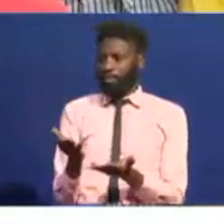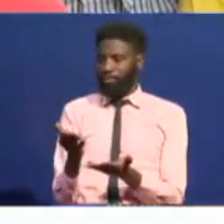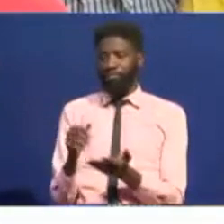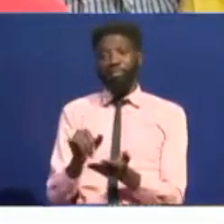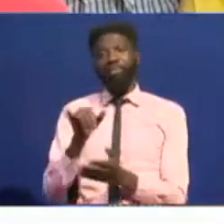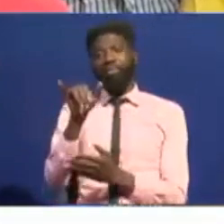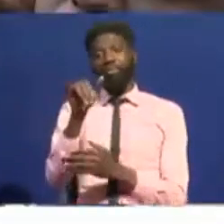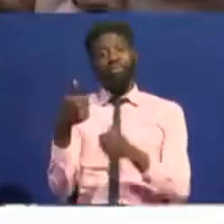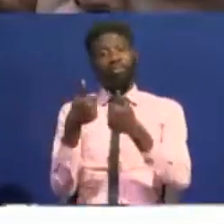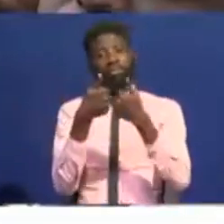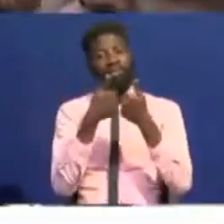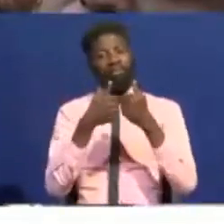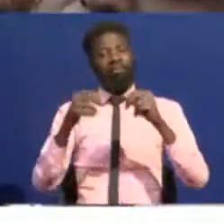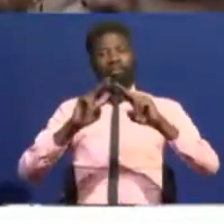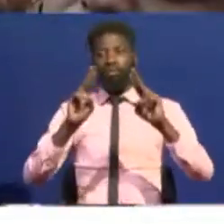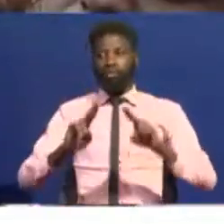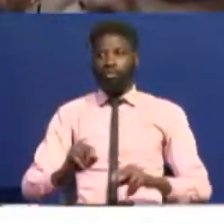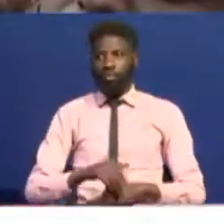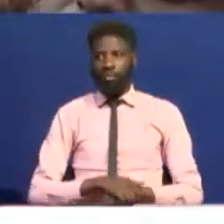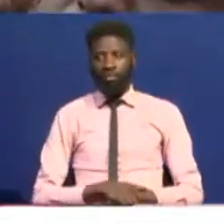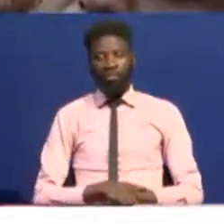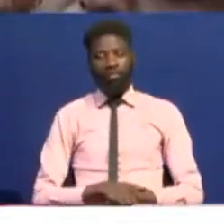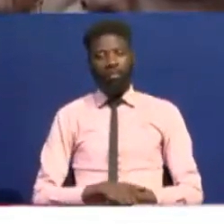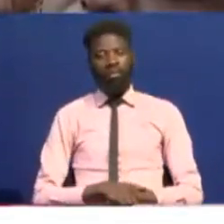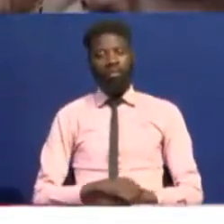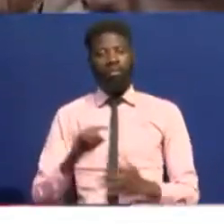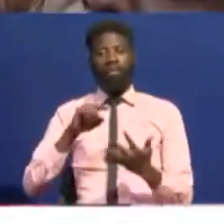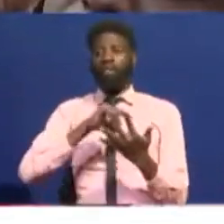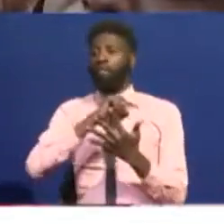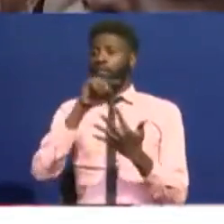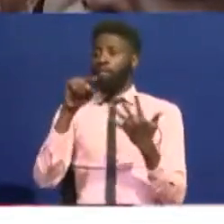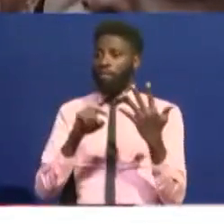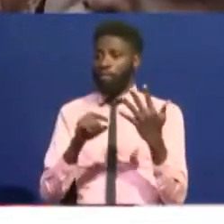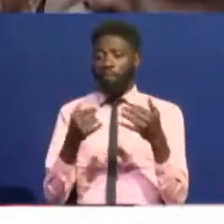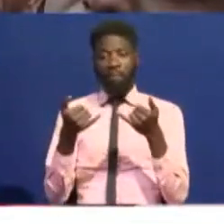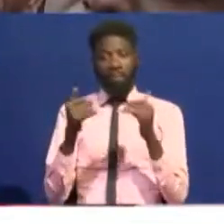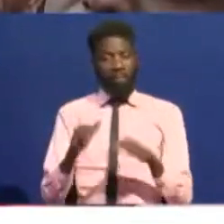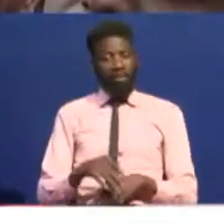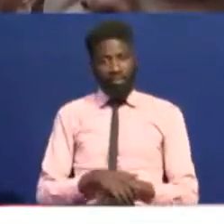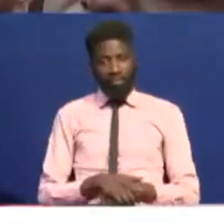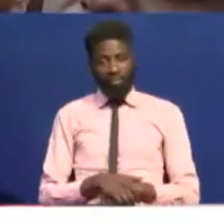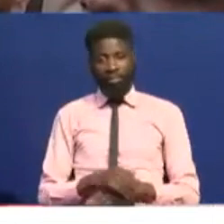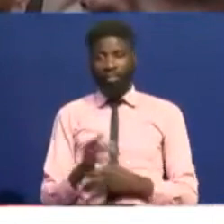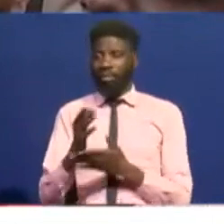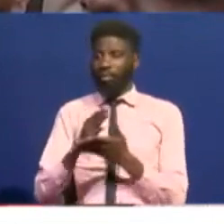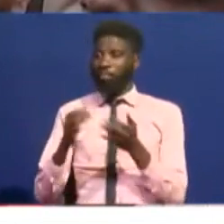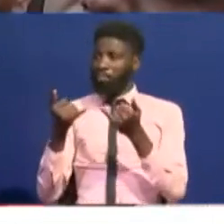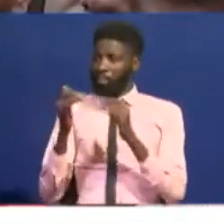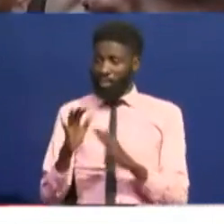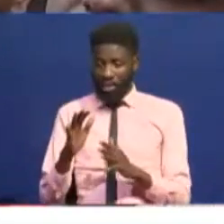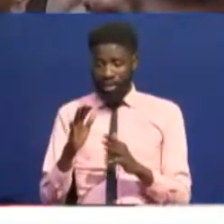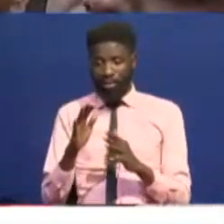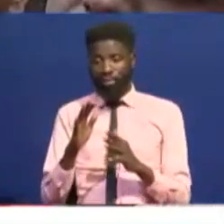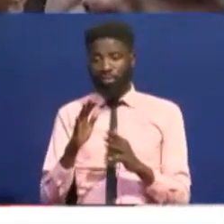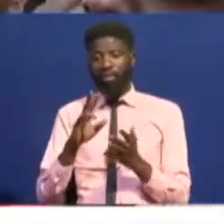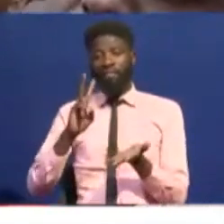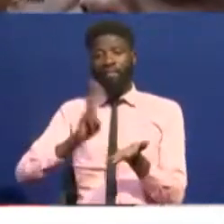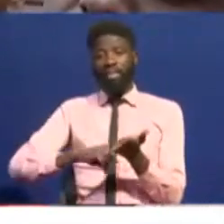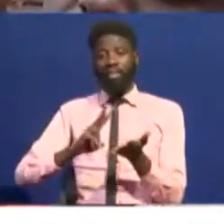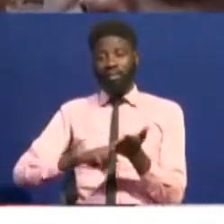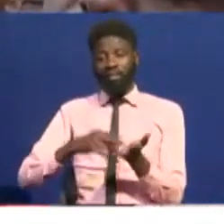waende kwa nje. Tuko like 5 players. Players wengine hata visa fee peke yake bado hajapata, bado wanajaribu ku